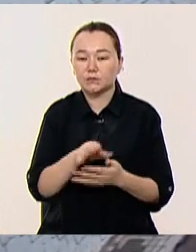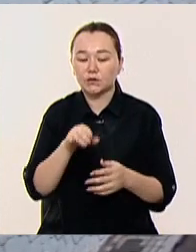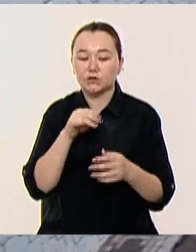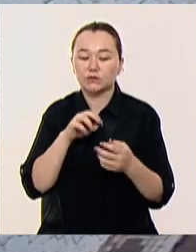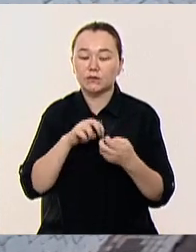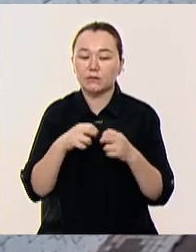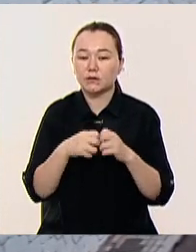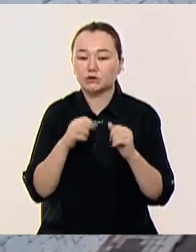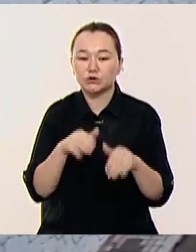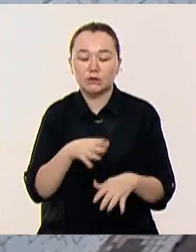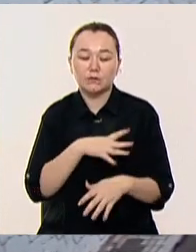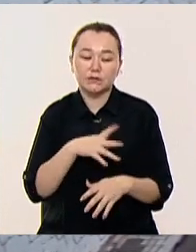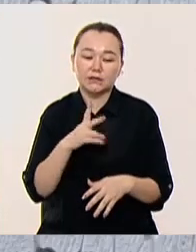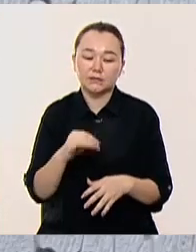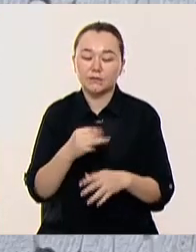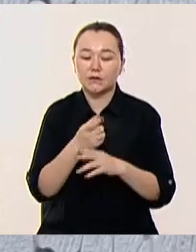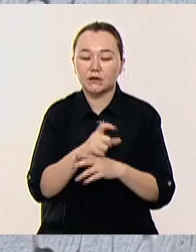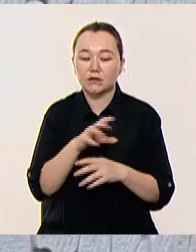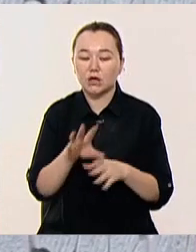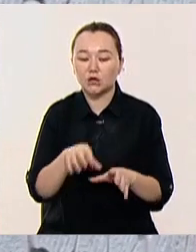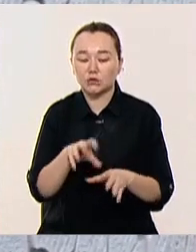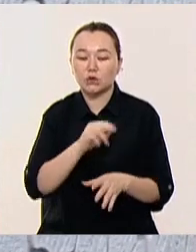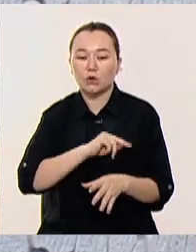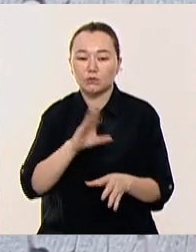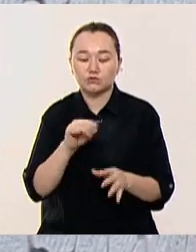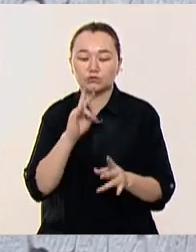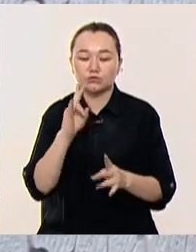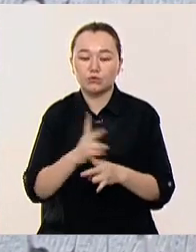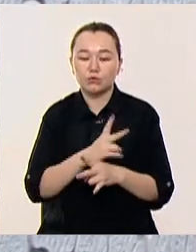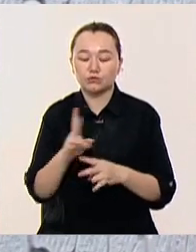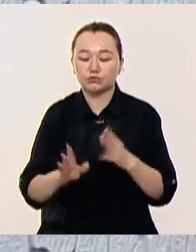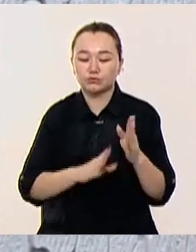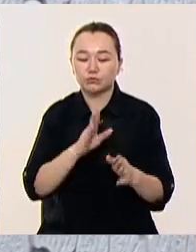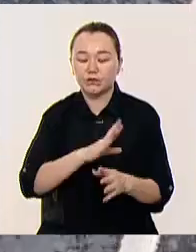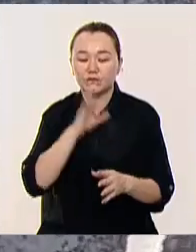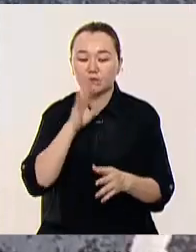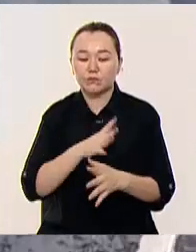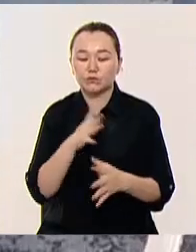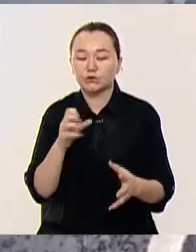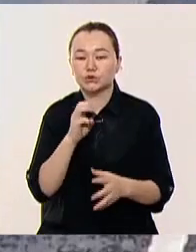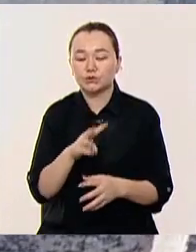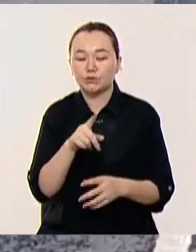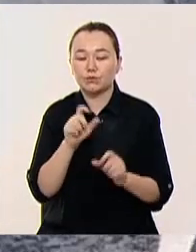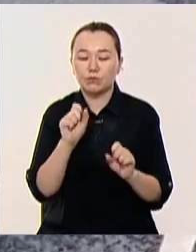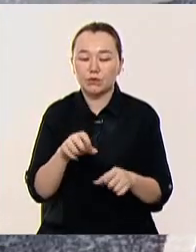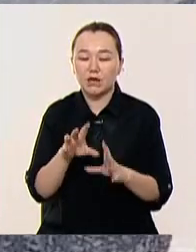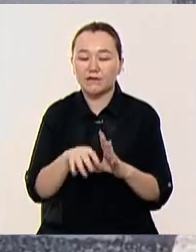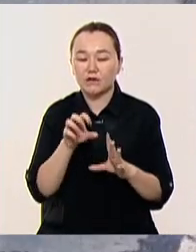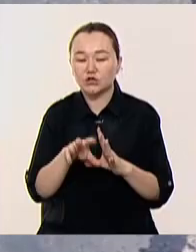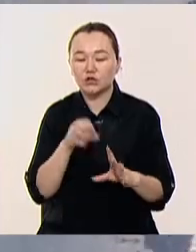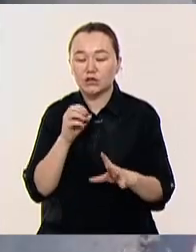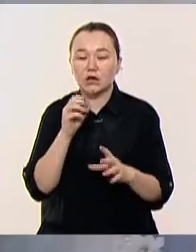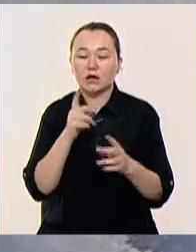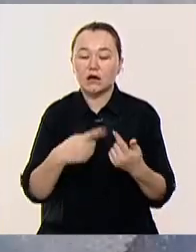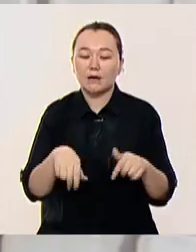сама проблема? В Акимате уверяют, якобы насос работал исправно всю ночь. Вот только воды оказалось больше, чем он мог откачать. По словам